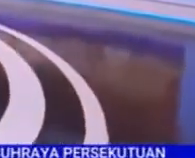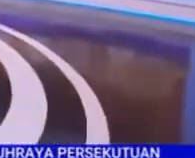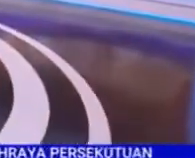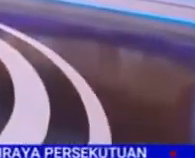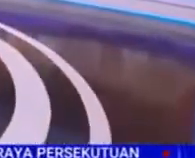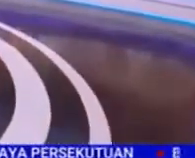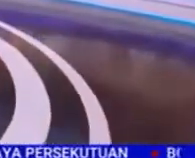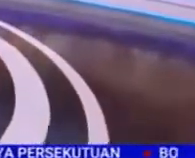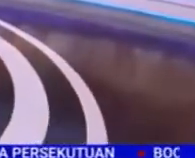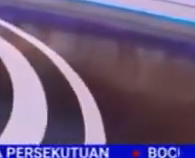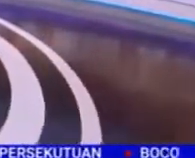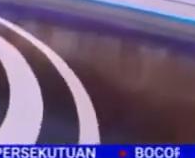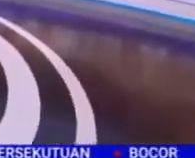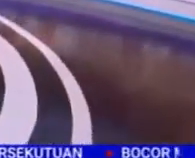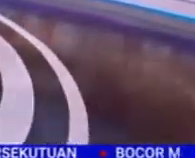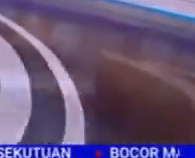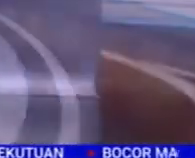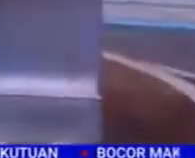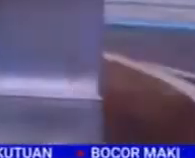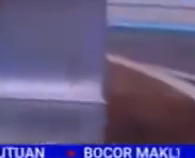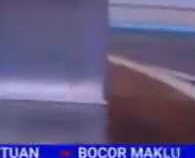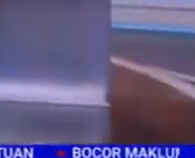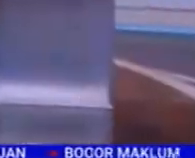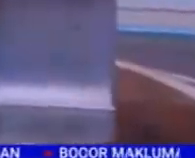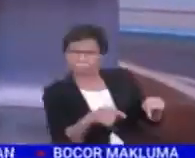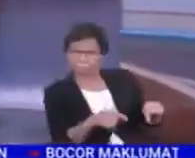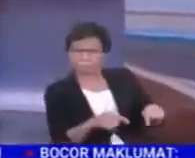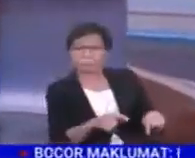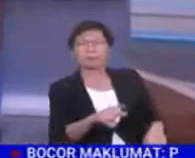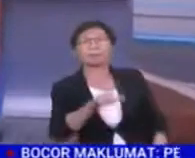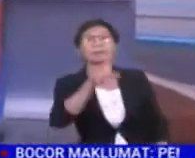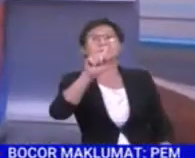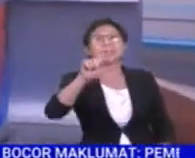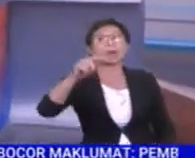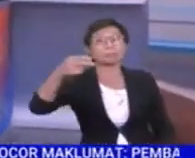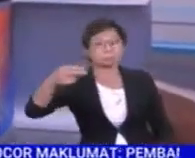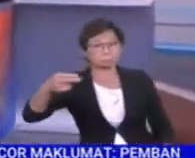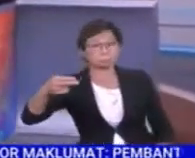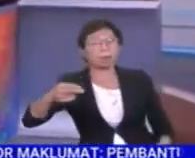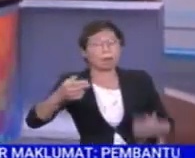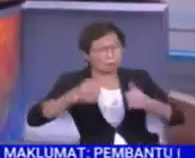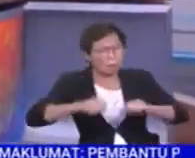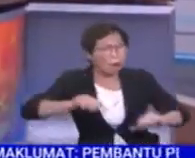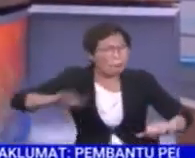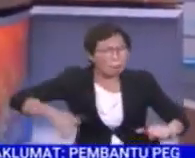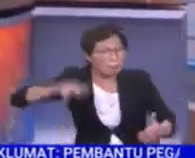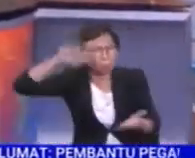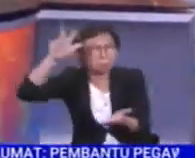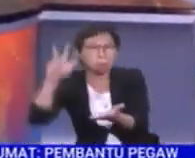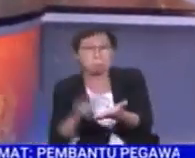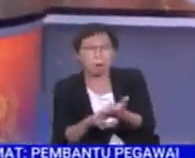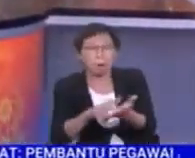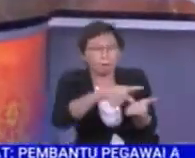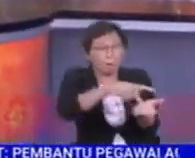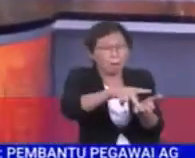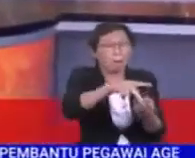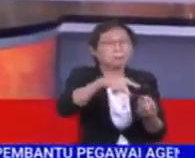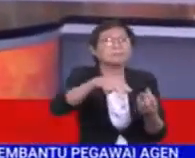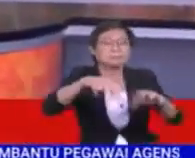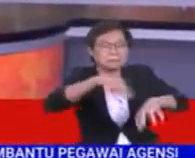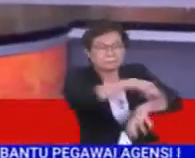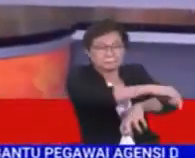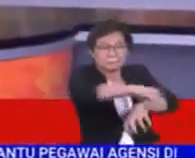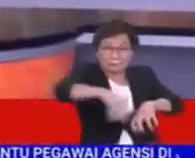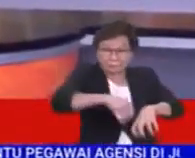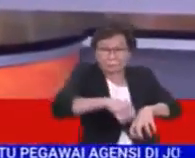begitu mudahkan dengan perkembangan ini lembaga tabung Haji teknologi menetapkan kadar bayaran haji bagi